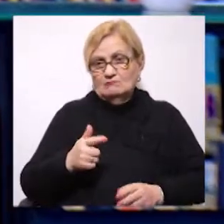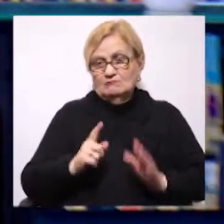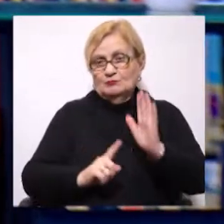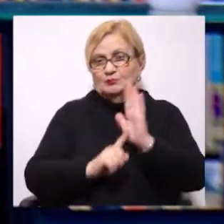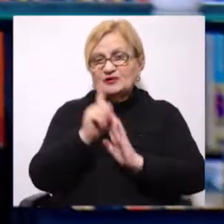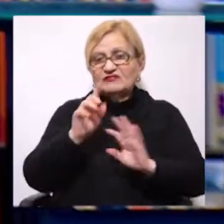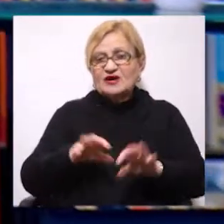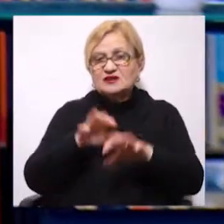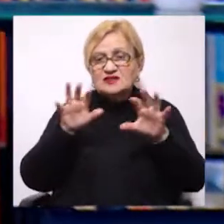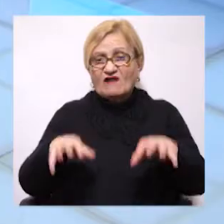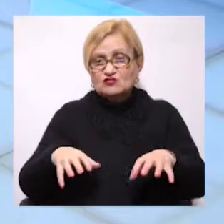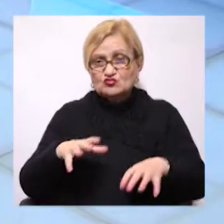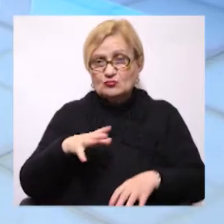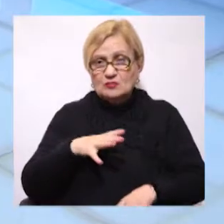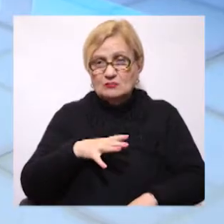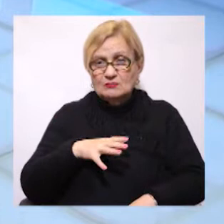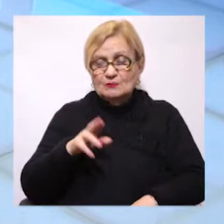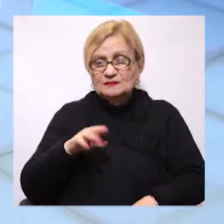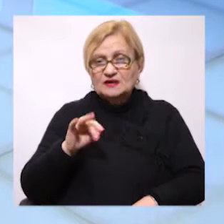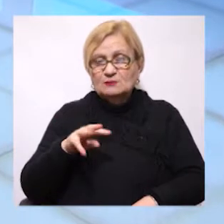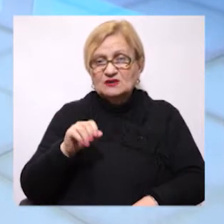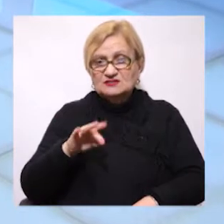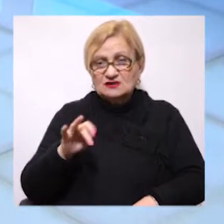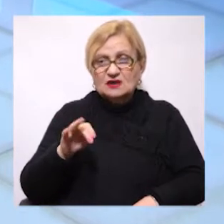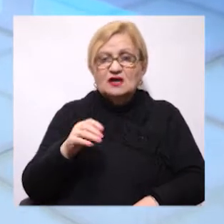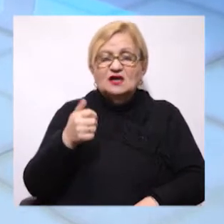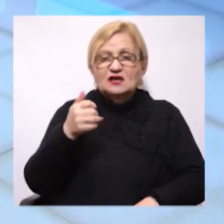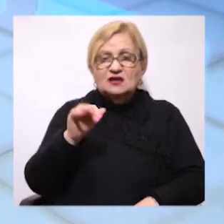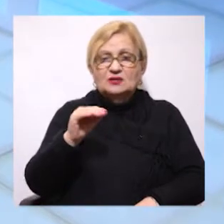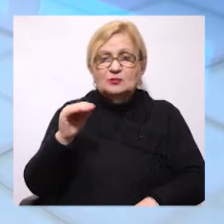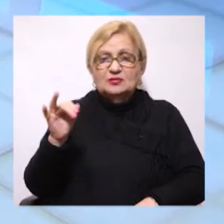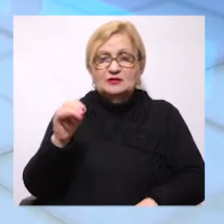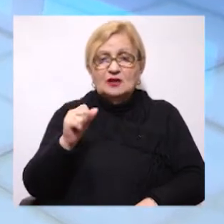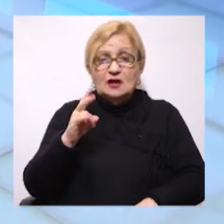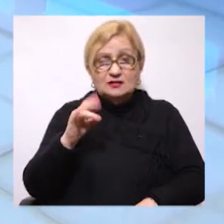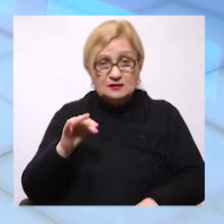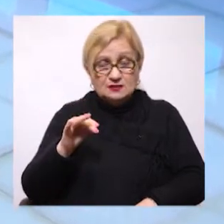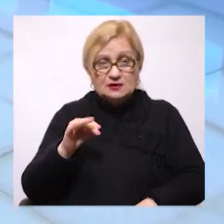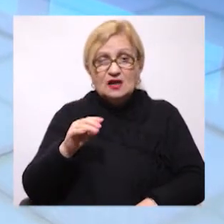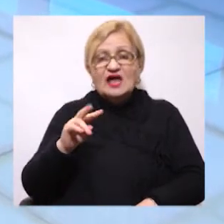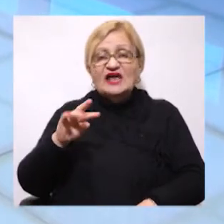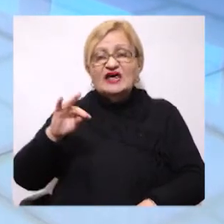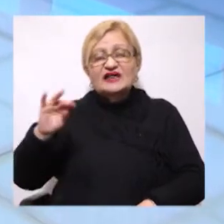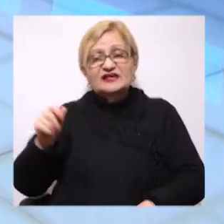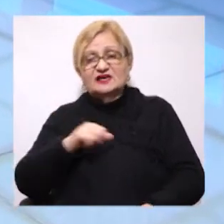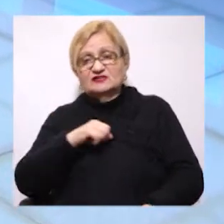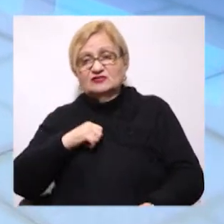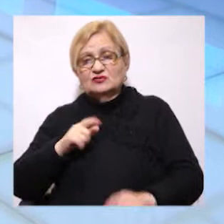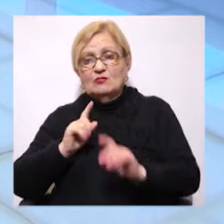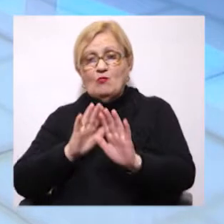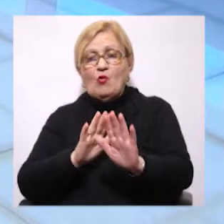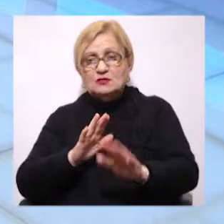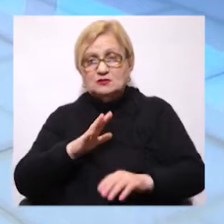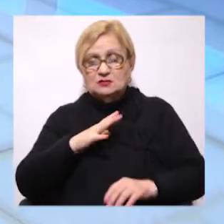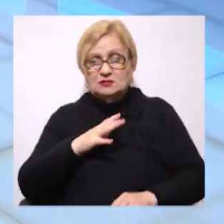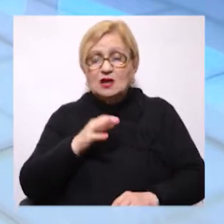ამ საზოგადოების იყო დიმიტრი ყიფიანი და ილია მისი მოადგილე გახლდათ, მაგრამ შემდგომ მრავალი წლის განმავლობაში